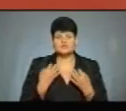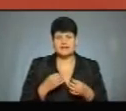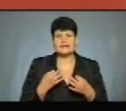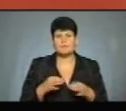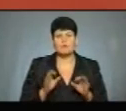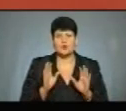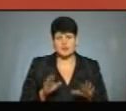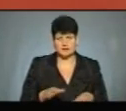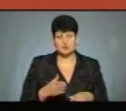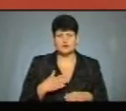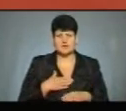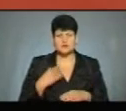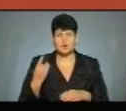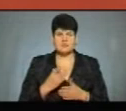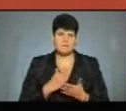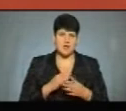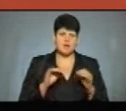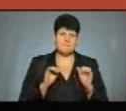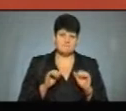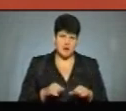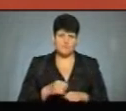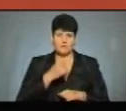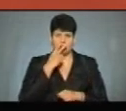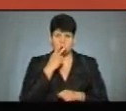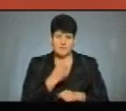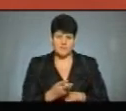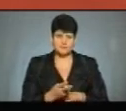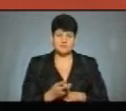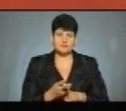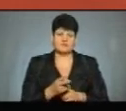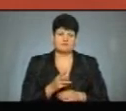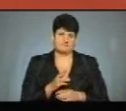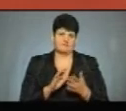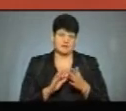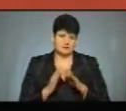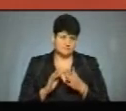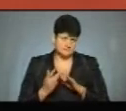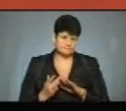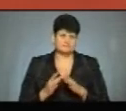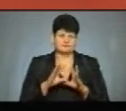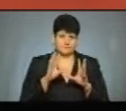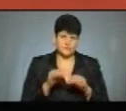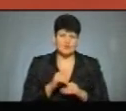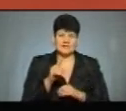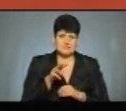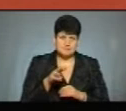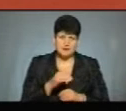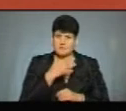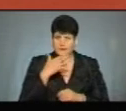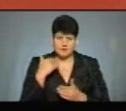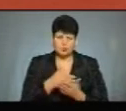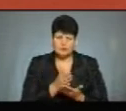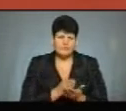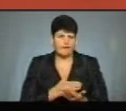тобто зараз область має право, і як ми бачимо з постів в соціальних мережах, в місцевих ЗМІ, багато політиків